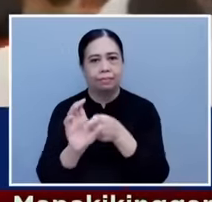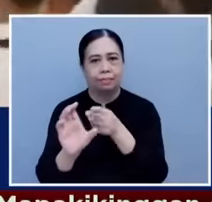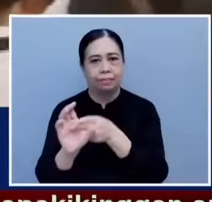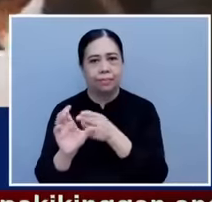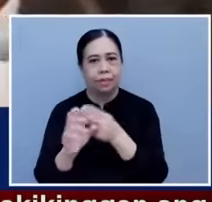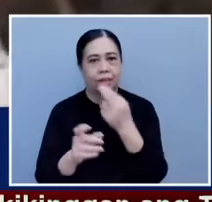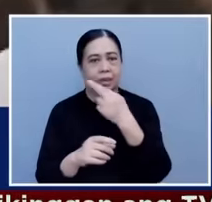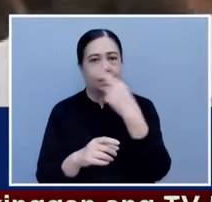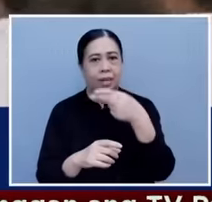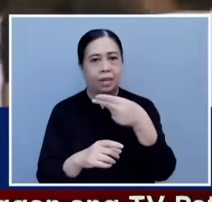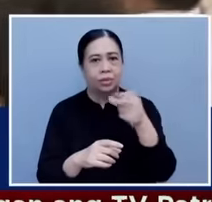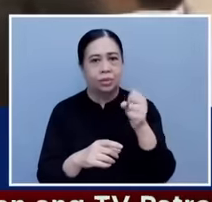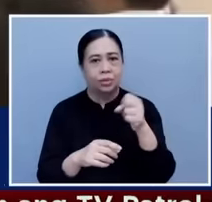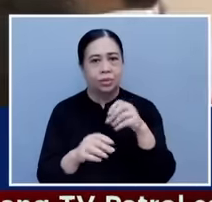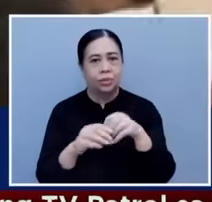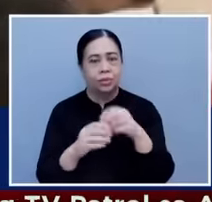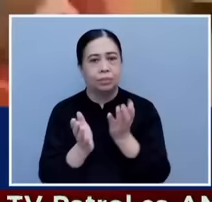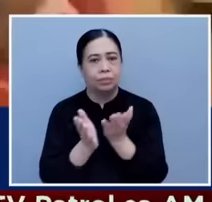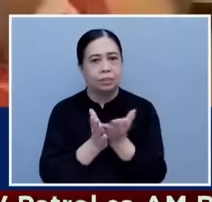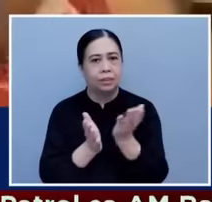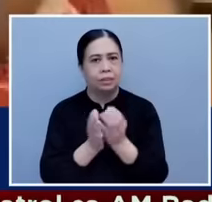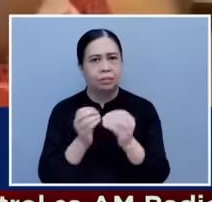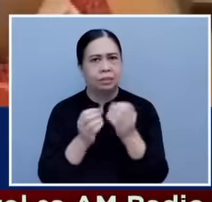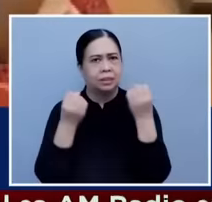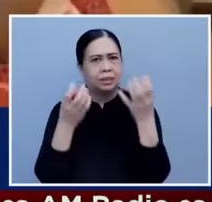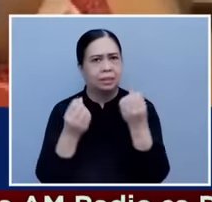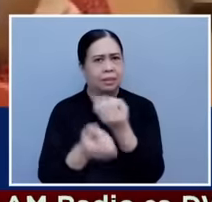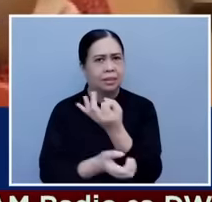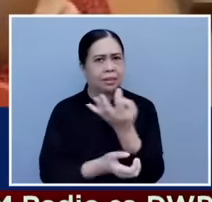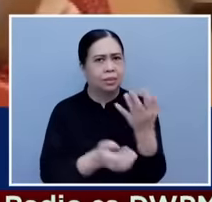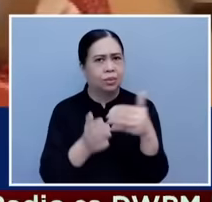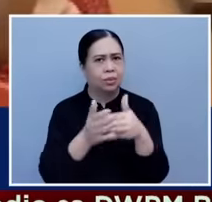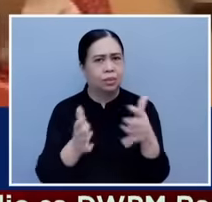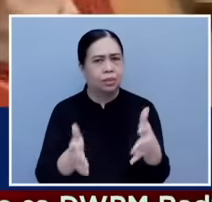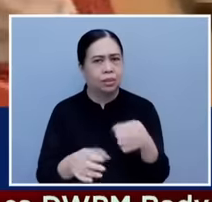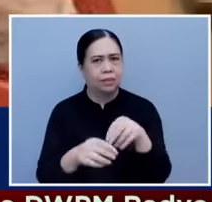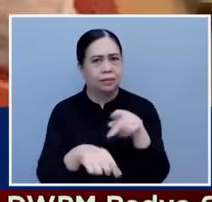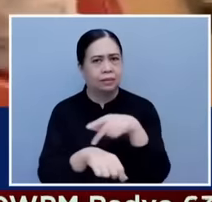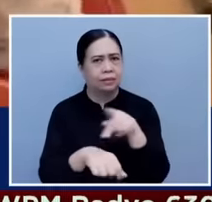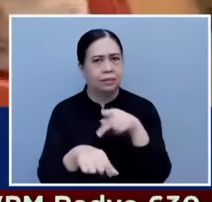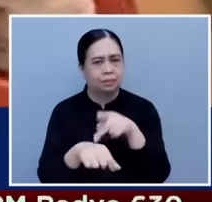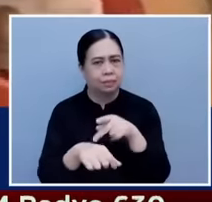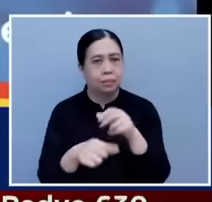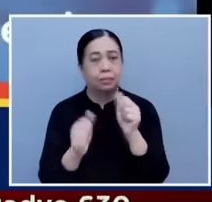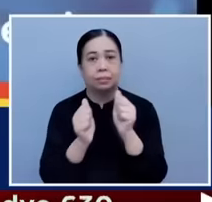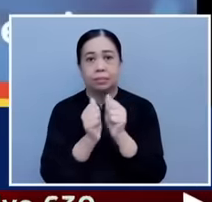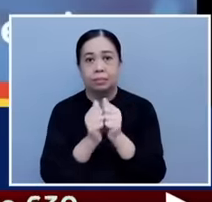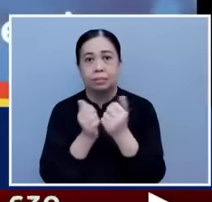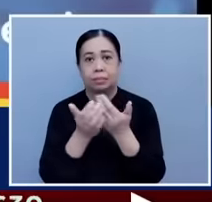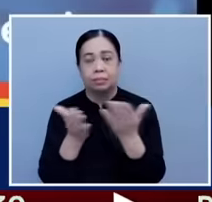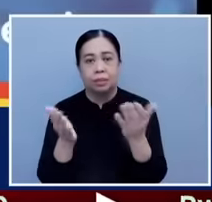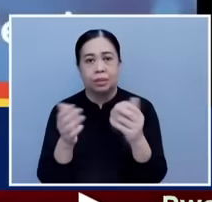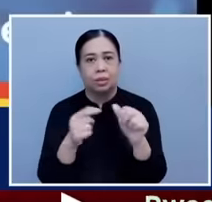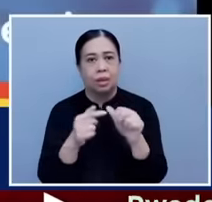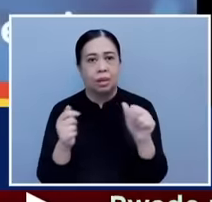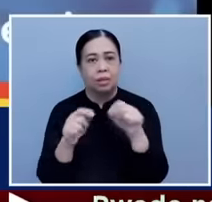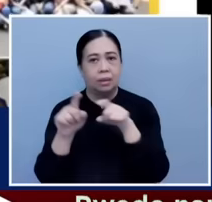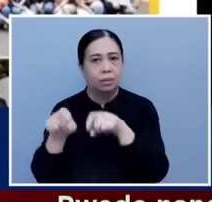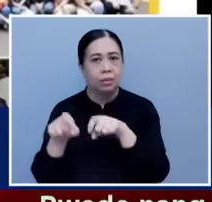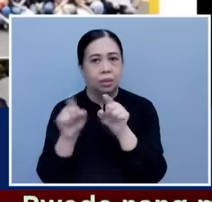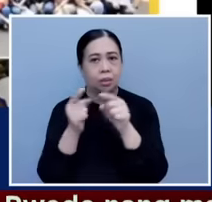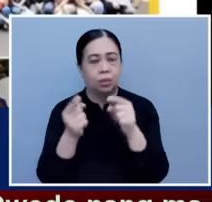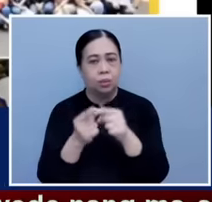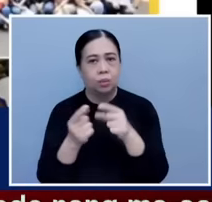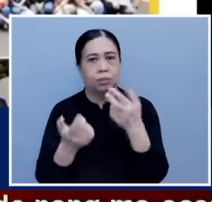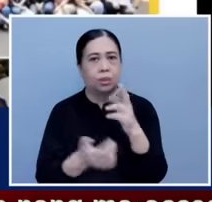Rizal High School sa Pasig City na may pinakamalaking bilang ng mga estudyante sa bansa, pati na rin ang mga anti-mining group sa Romblon